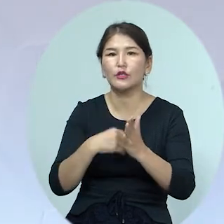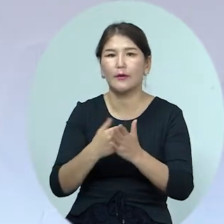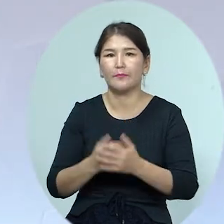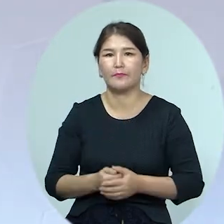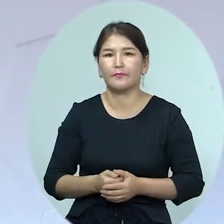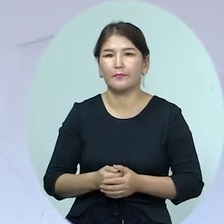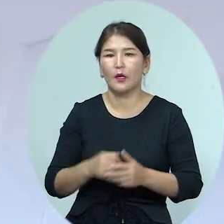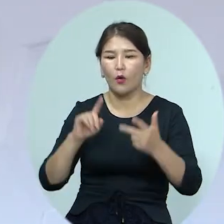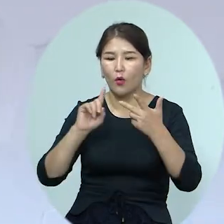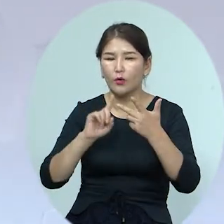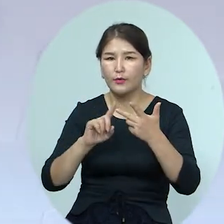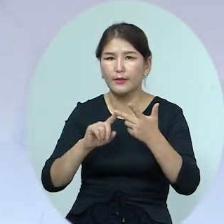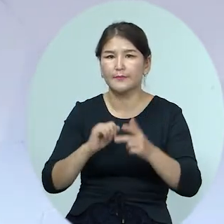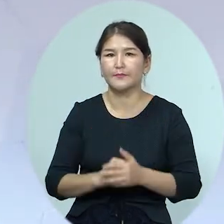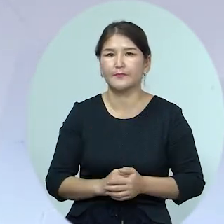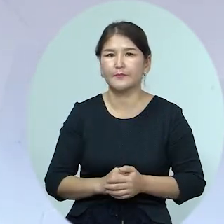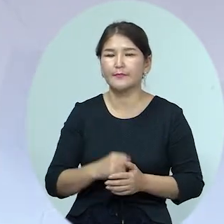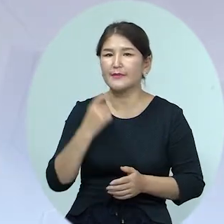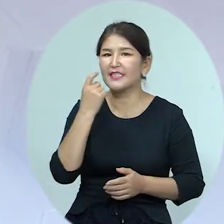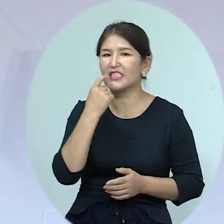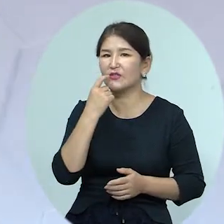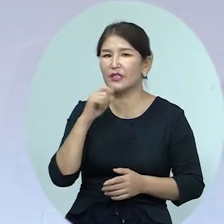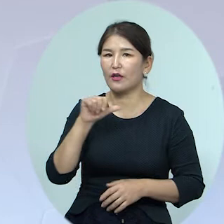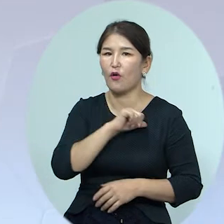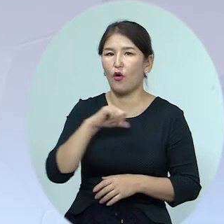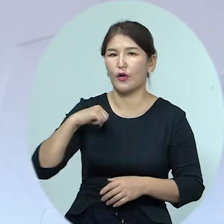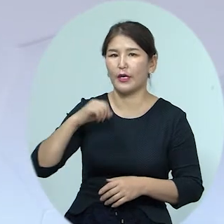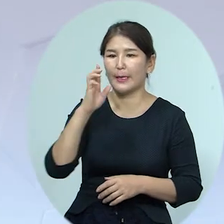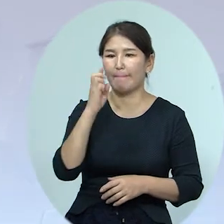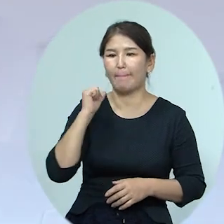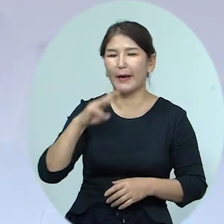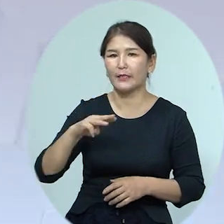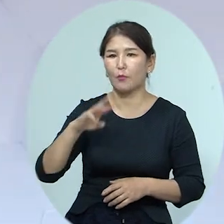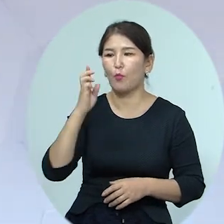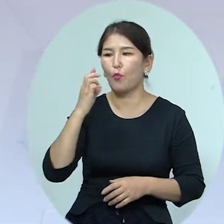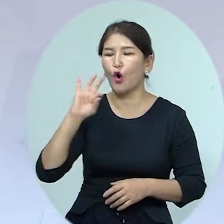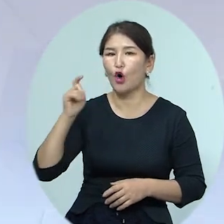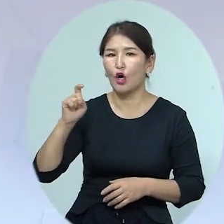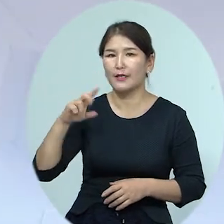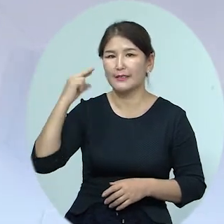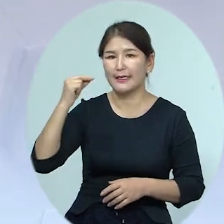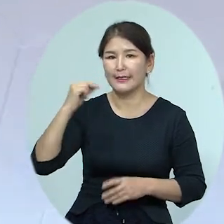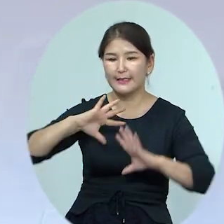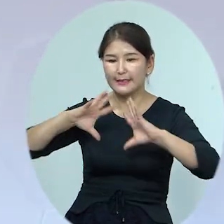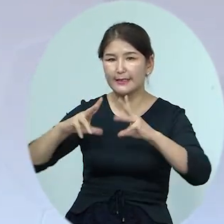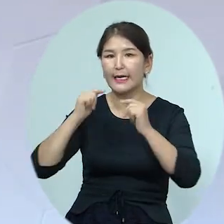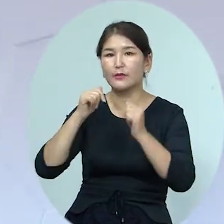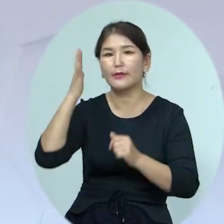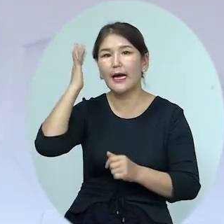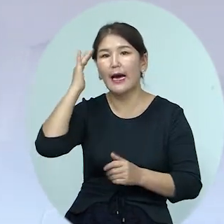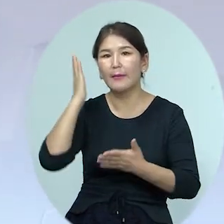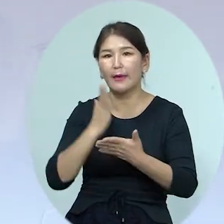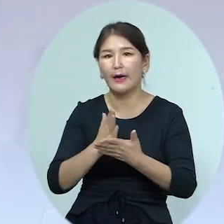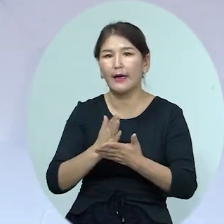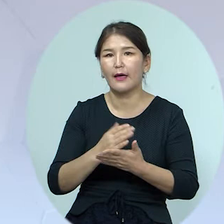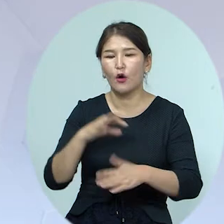өвчнөөс хамгаалах 3 дахь гол хүчин зүйл нь бол шүдний өөрийнх нь бат бөх чанарыг сайжруулах арга байдаг. За өөрөөр хэлбэл